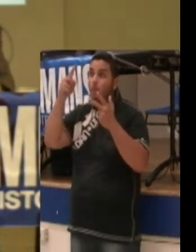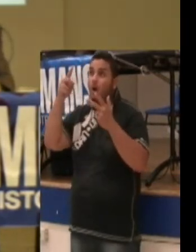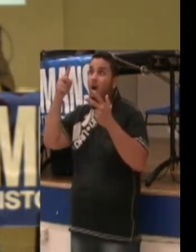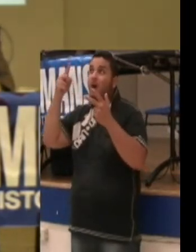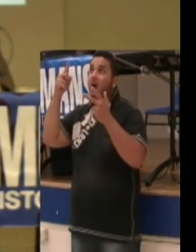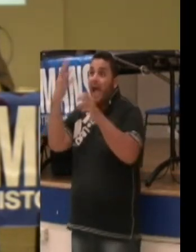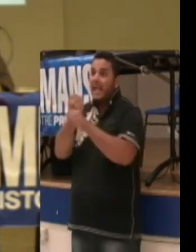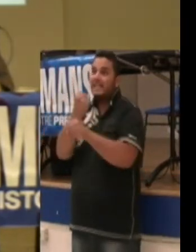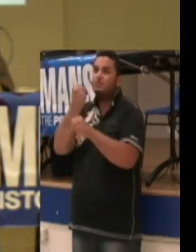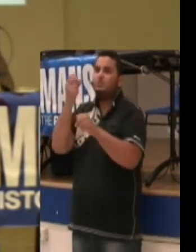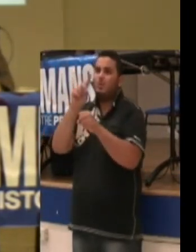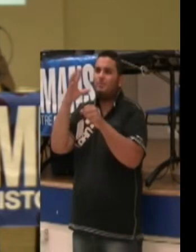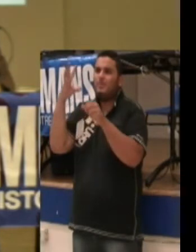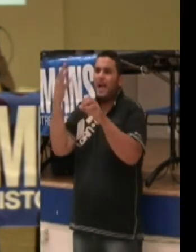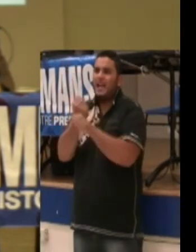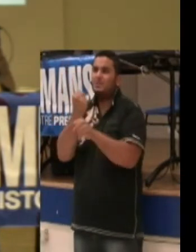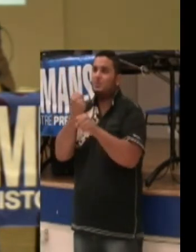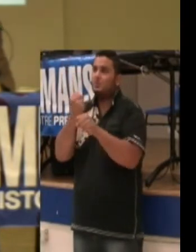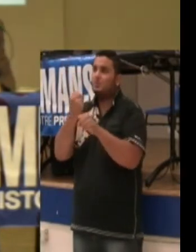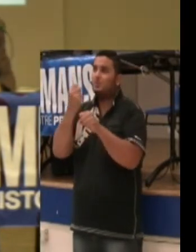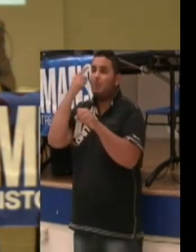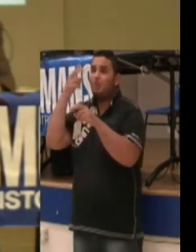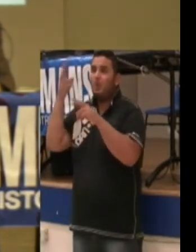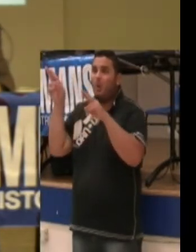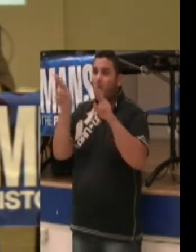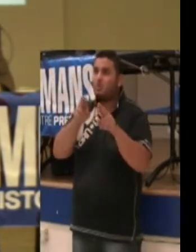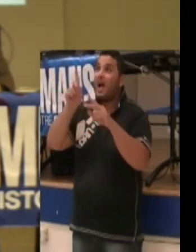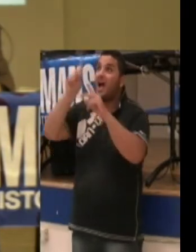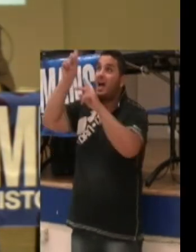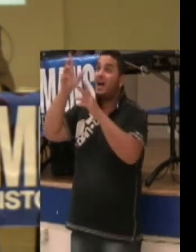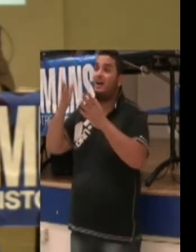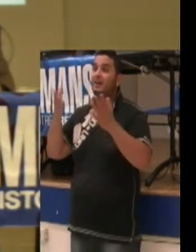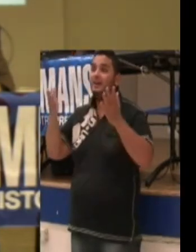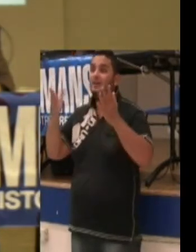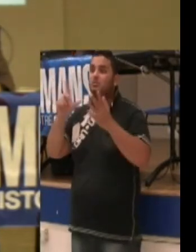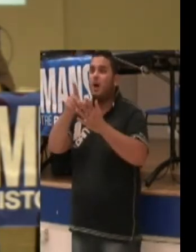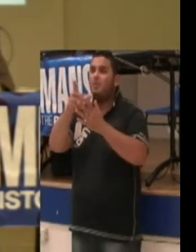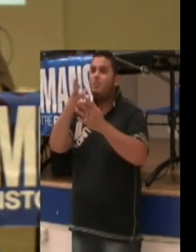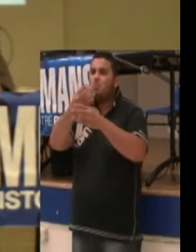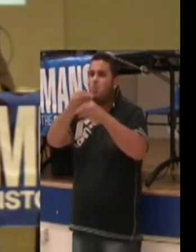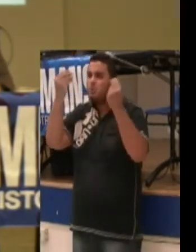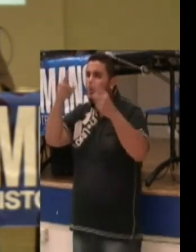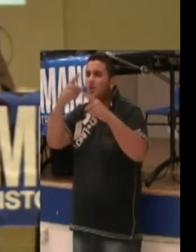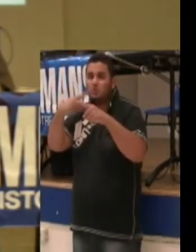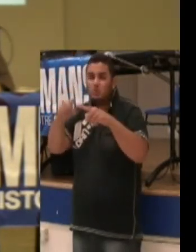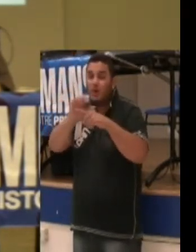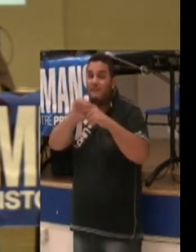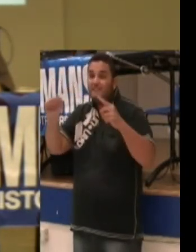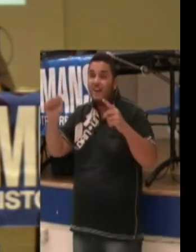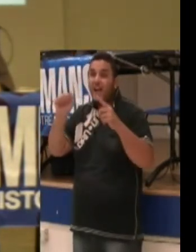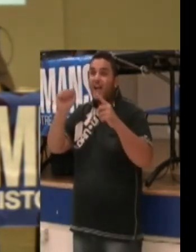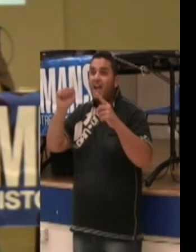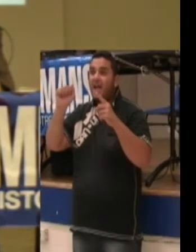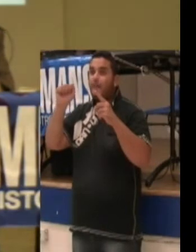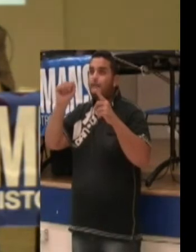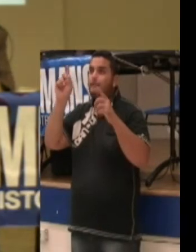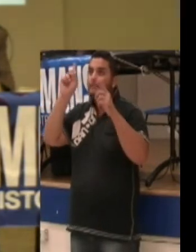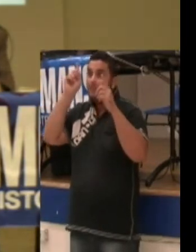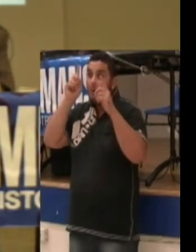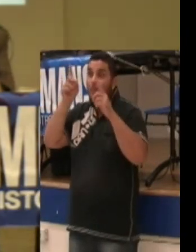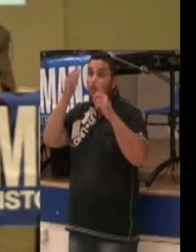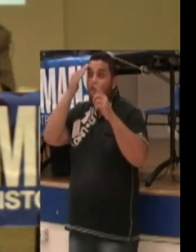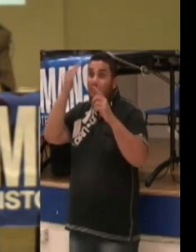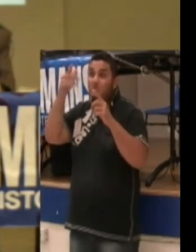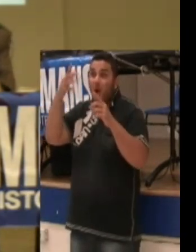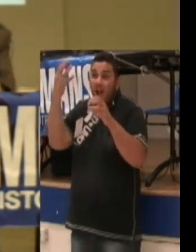récompensé des centaines de fois par rapport à ce que tu as fait. Parce que c'est comme la graine que tu as mis, hein, sous terre, et quand elle va